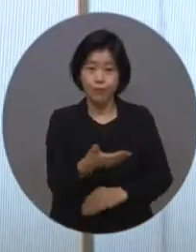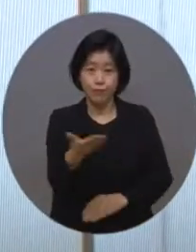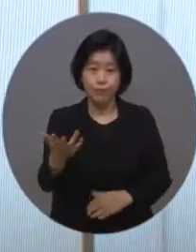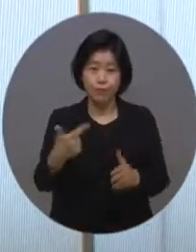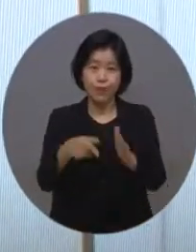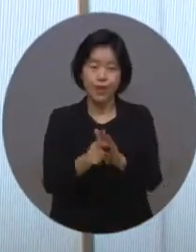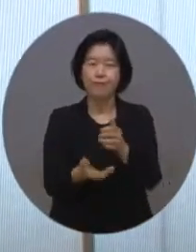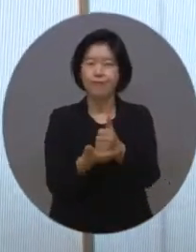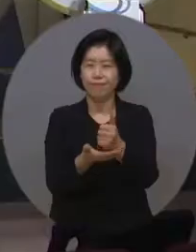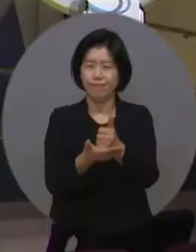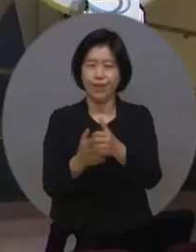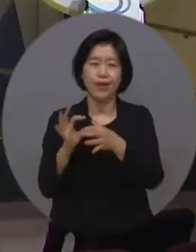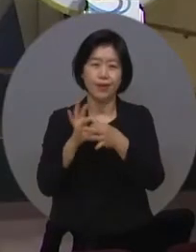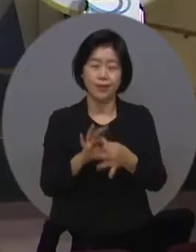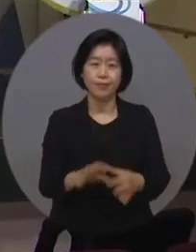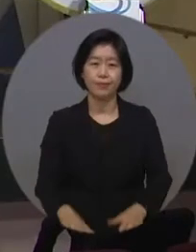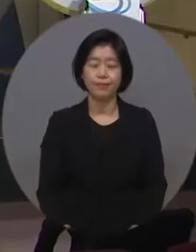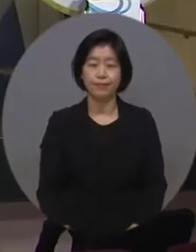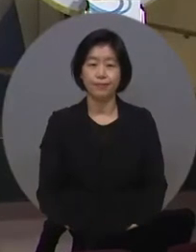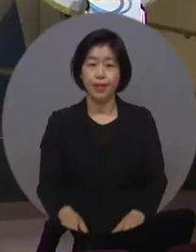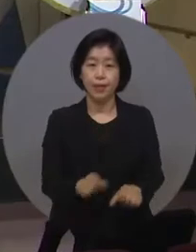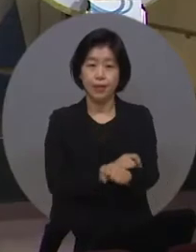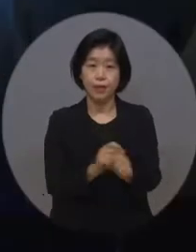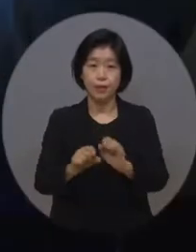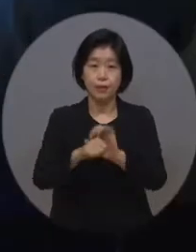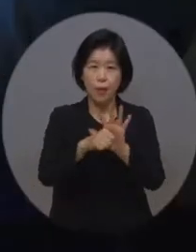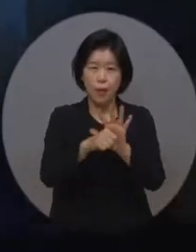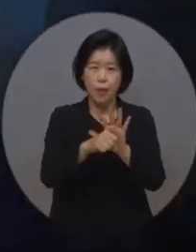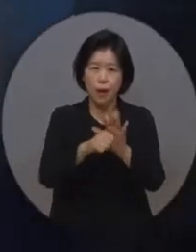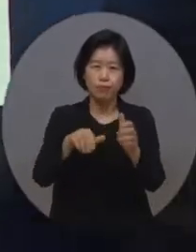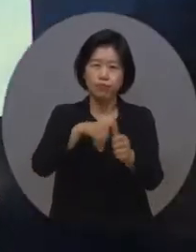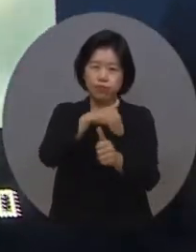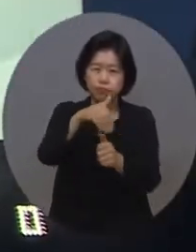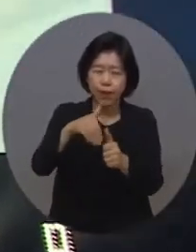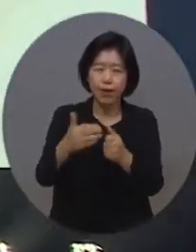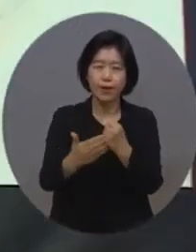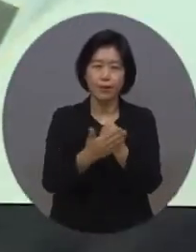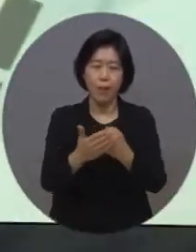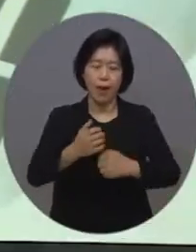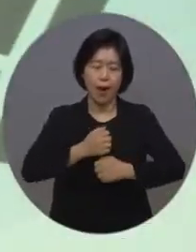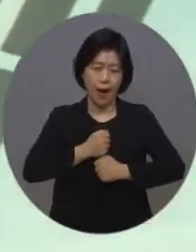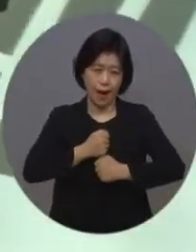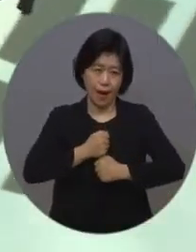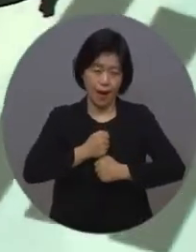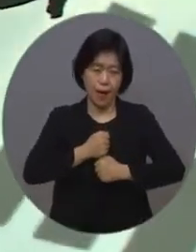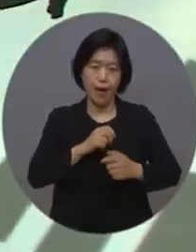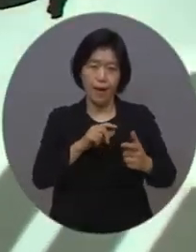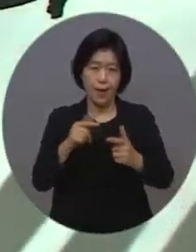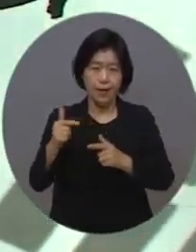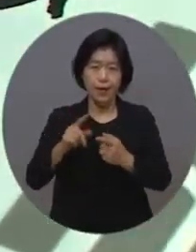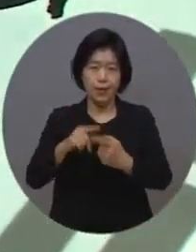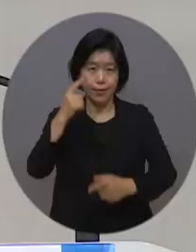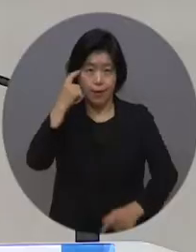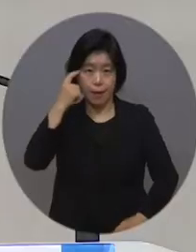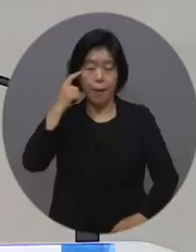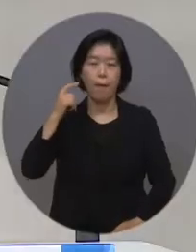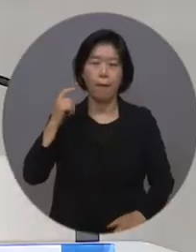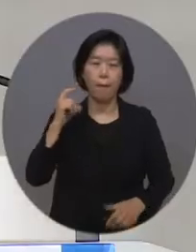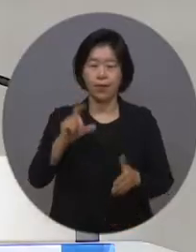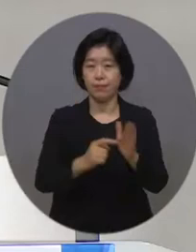이어졌습니다. 특히 코로나19 상황에서 안전한 대회를 치르겠다는 강한 의지를 드러냈습니다.